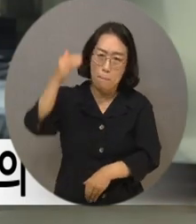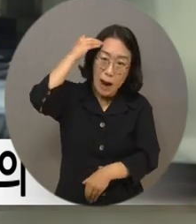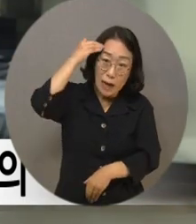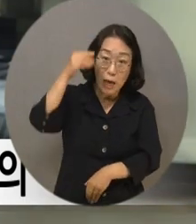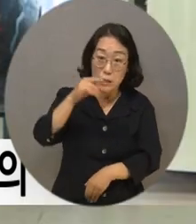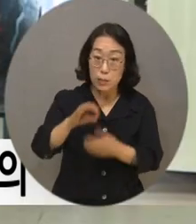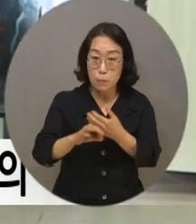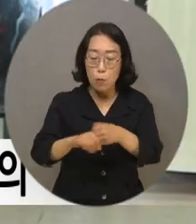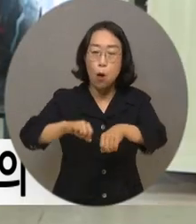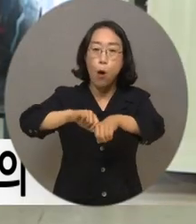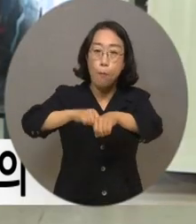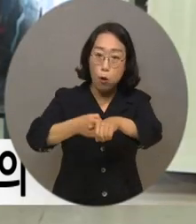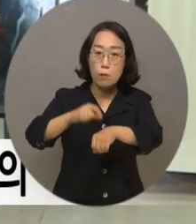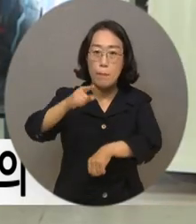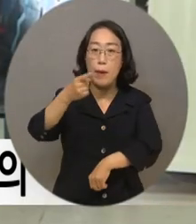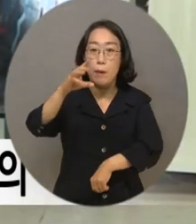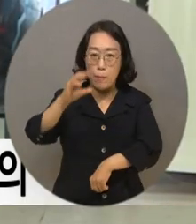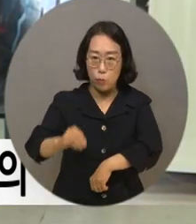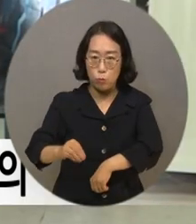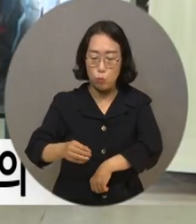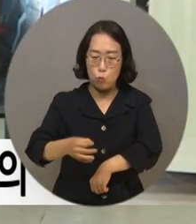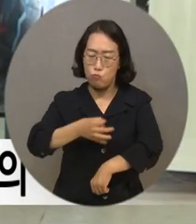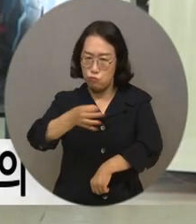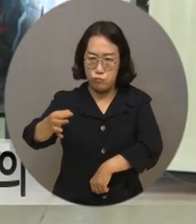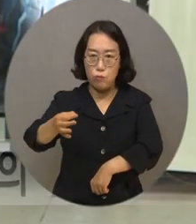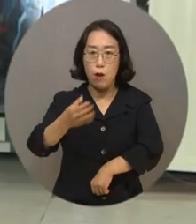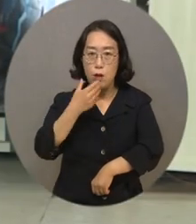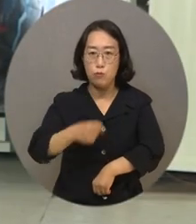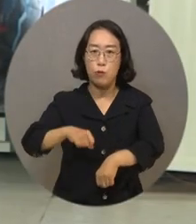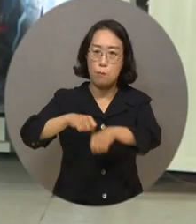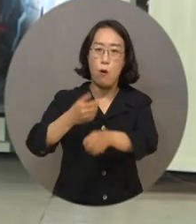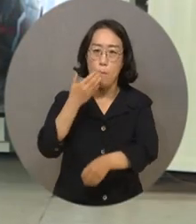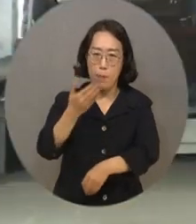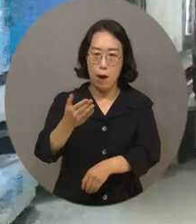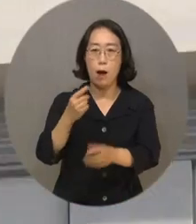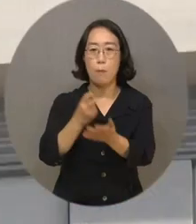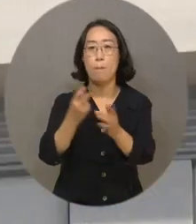위반한 자에게는 100만 원 이하의 과태료를 부과하도록 했습니다.